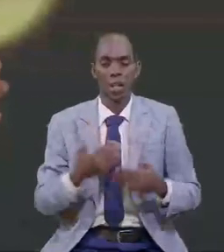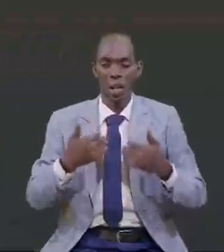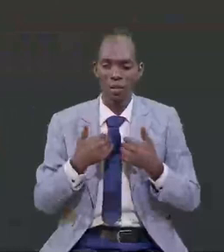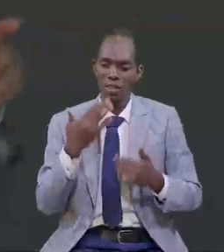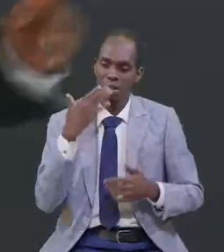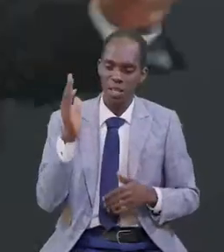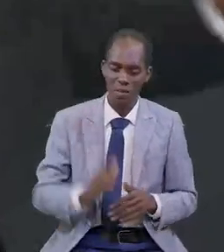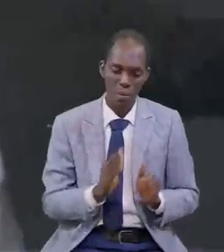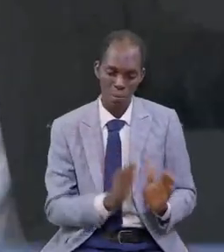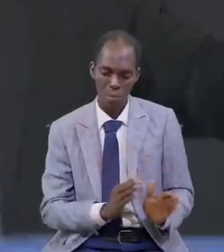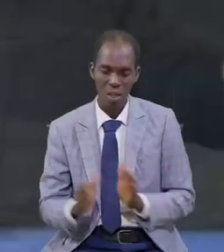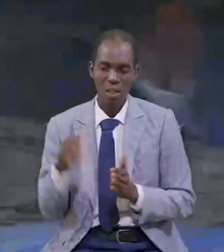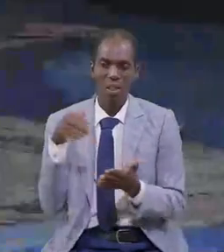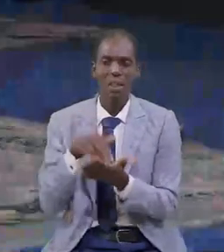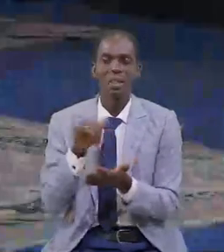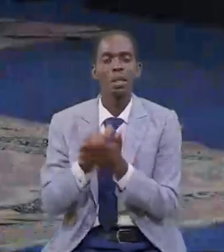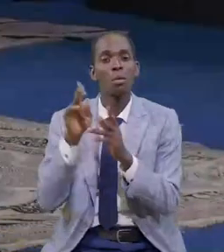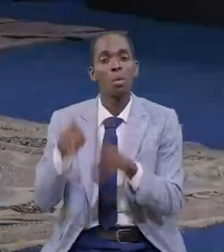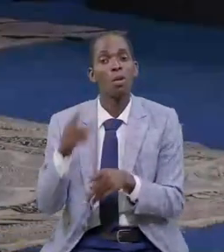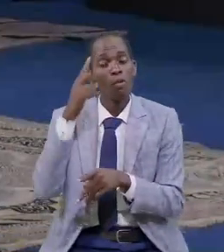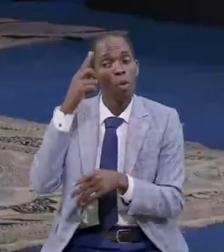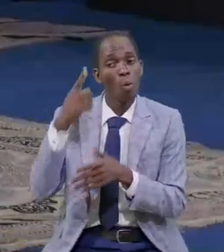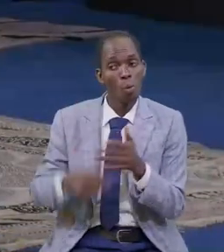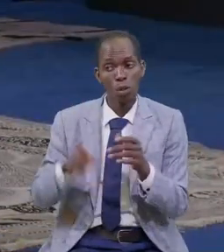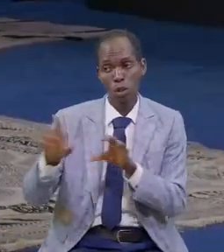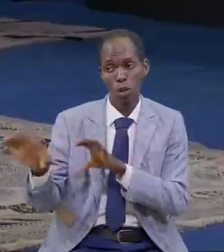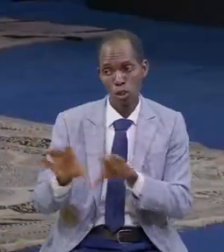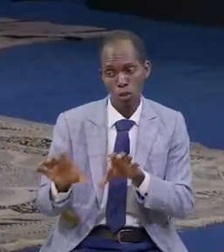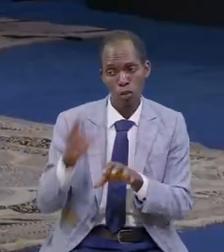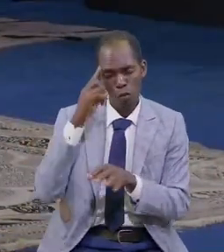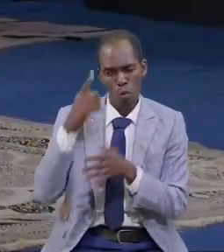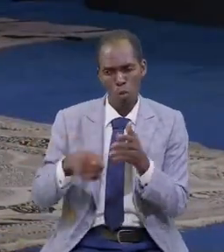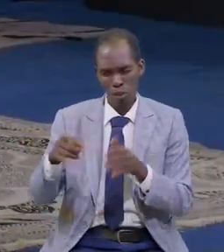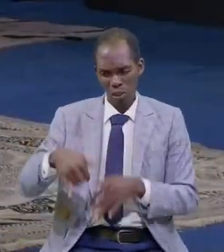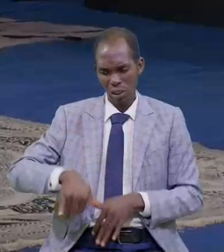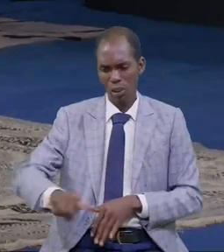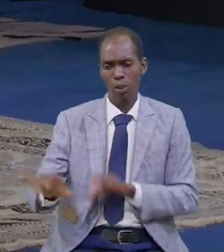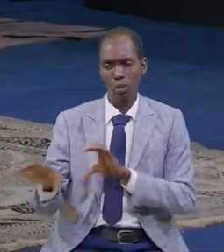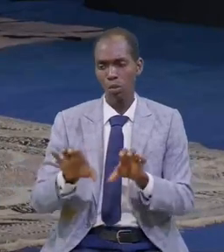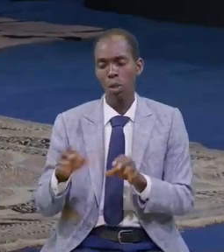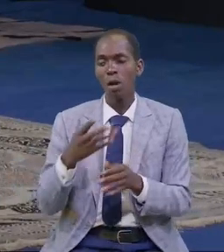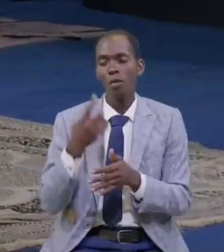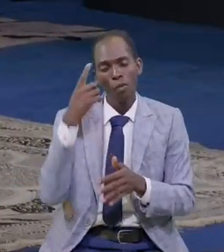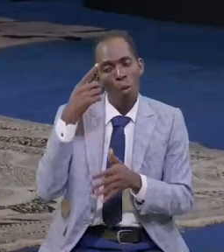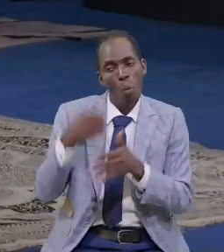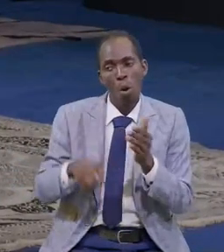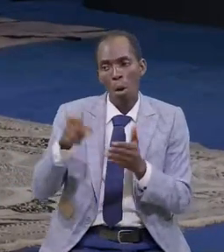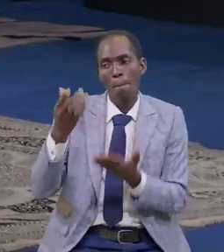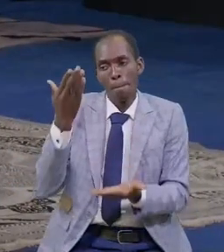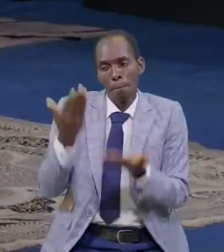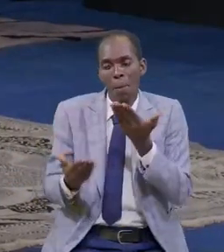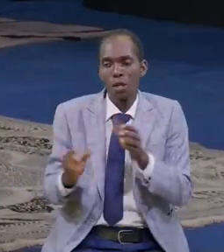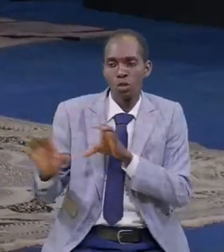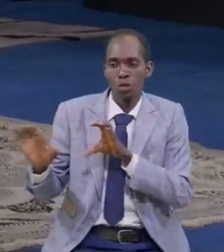projet unique contre la personne pour ce qu'il a fait pour ce qu'il fait maintenant pour ce qu'il pourra